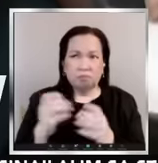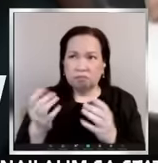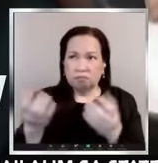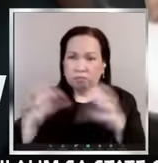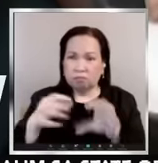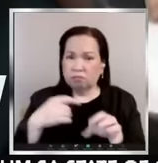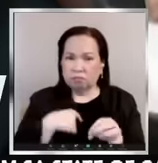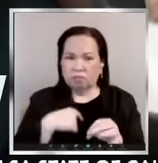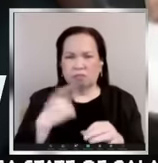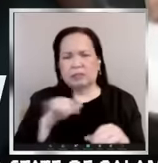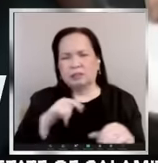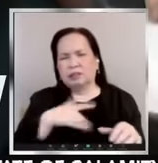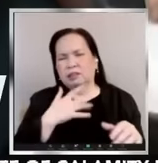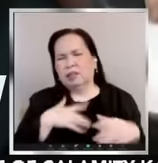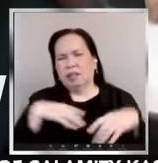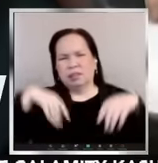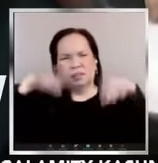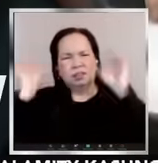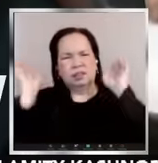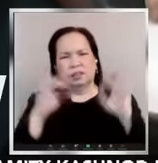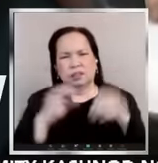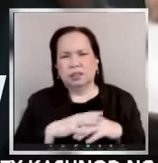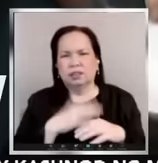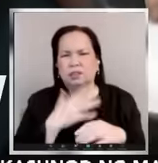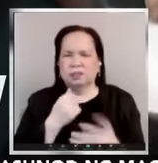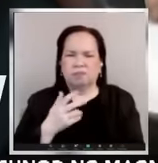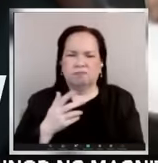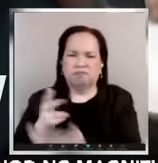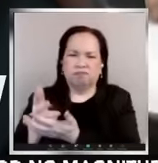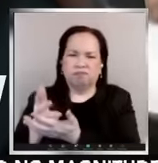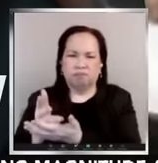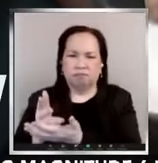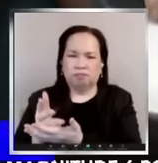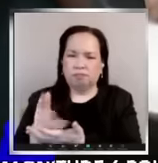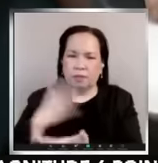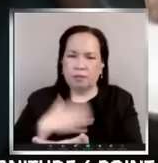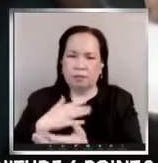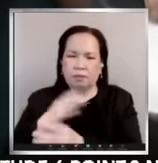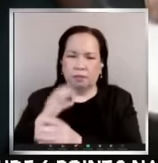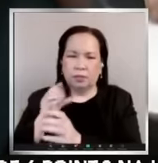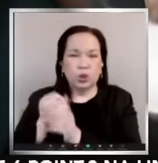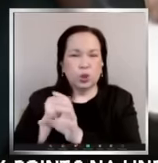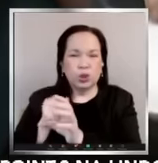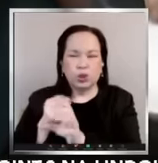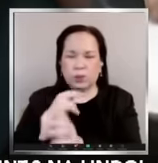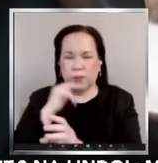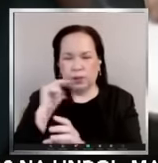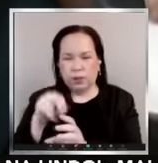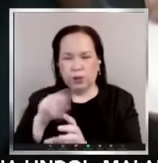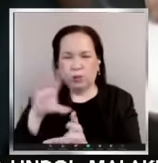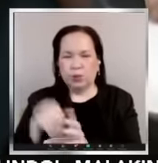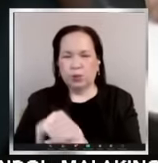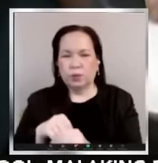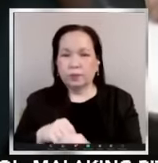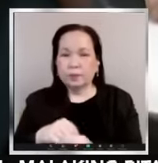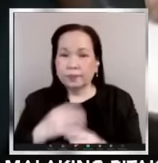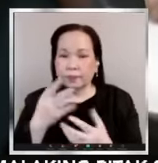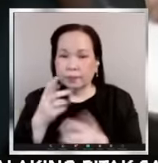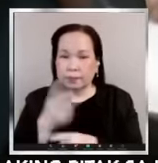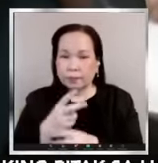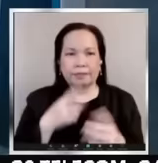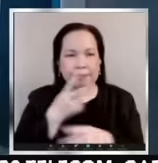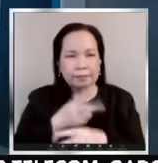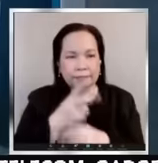ako. Gagaray ko na lang lahat yan. Para sa GMA Integrated News, Maki Pulido nakatutok, 24